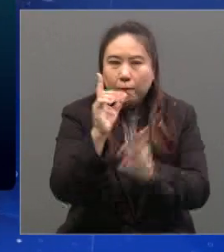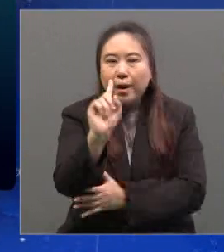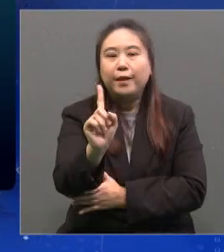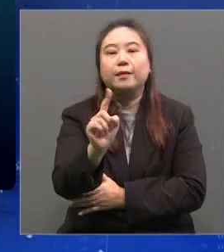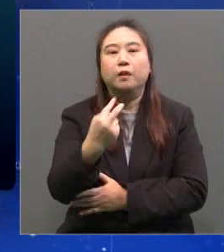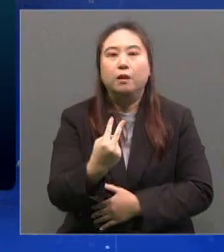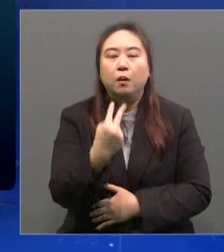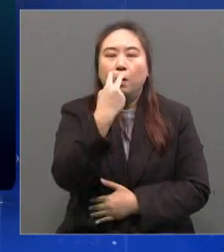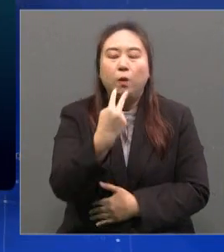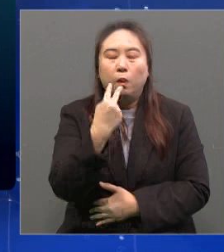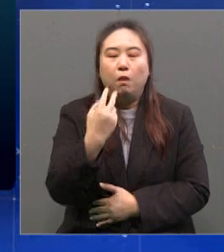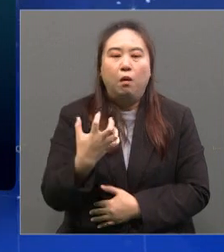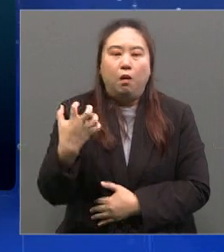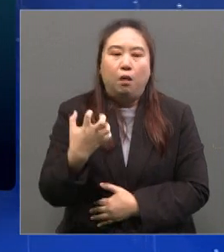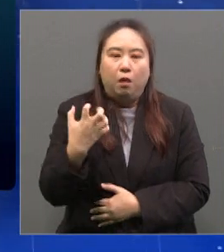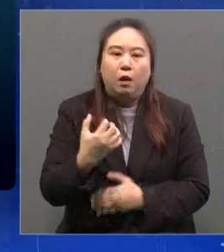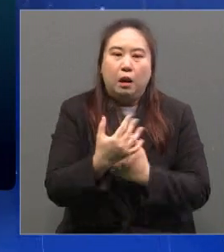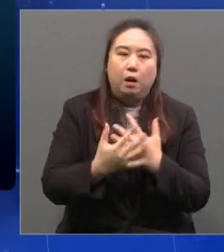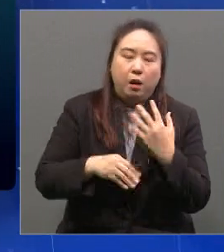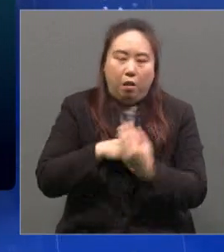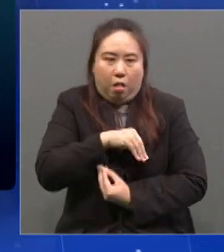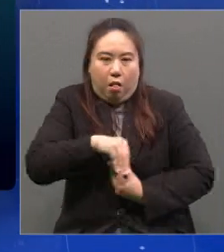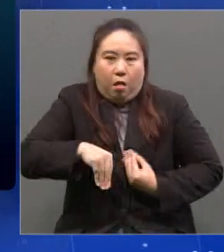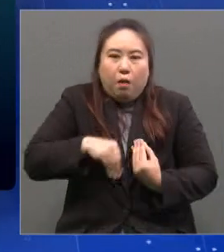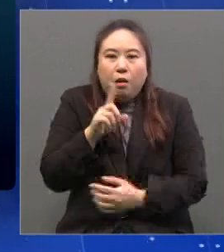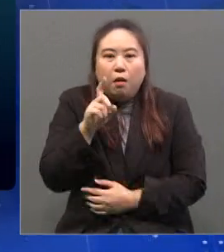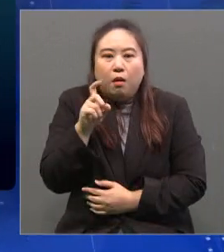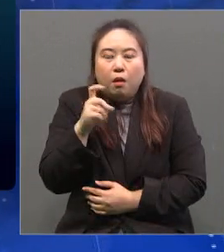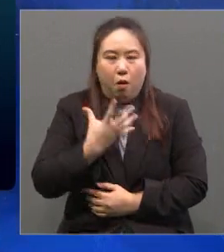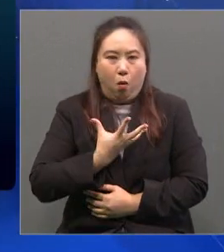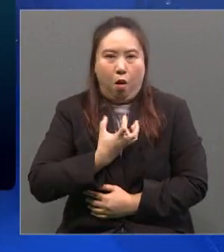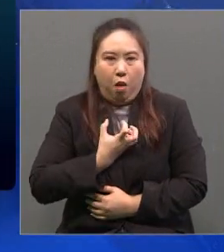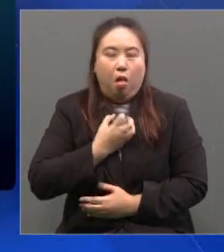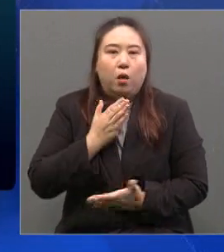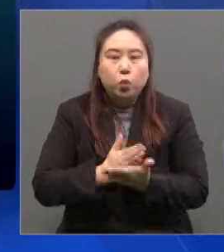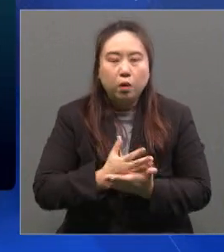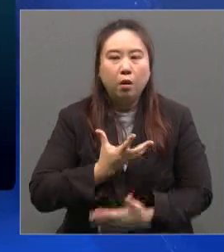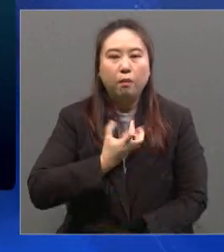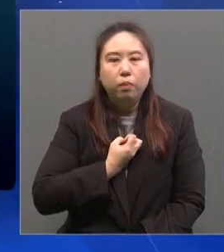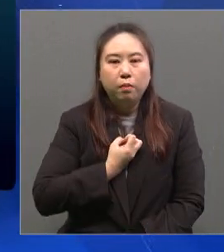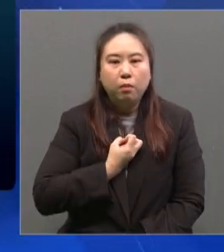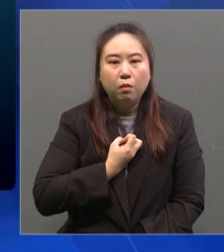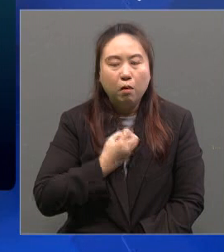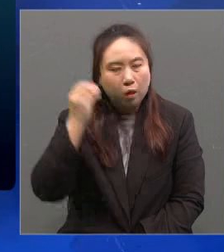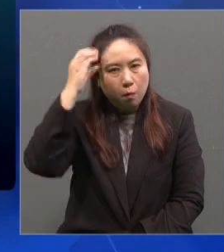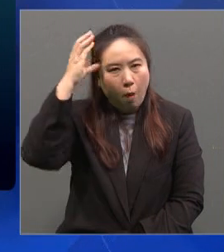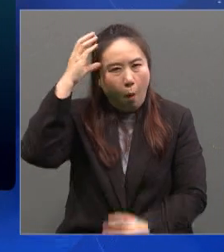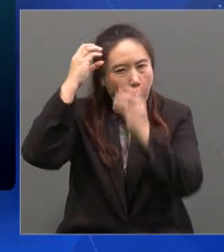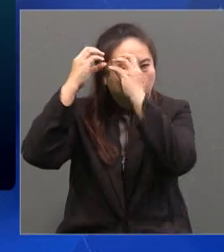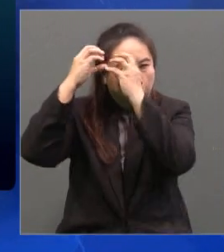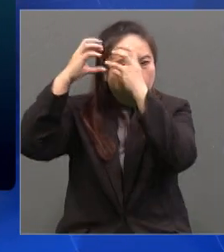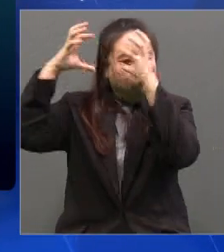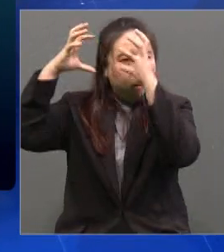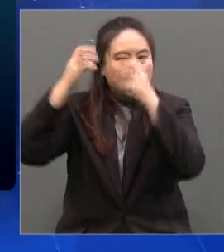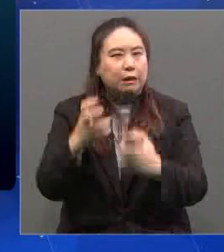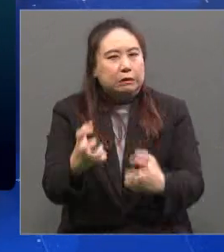ใจติดขัดเลือดไหลเวียนผิดปกติมีภาวะหัวใจหยุดเต้นสมองบวมชักหมดสติแล้วก็อาจ